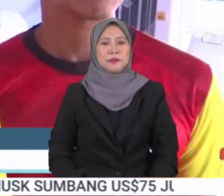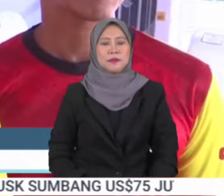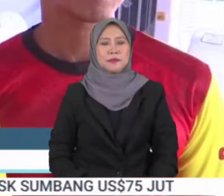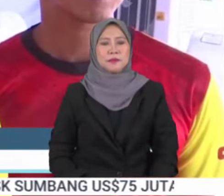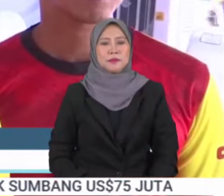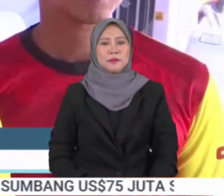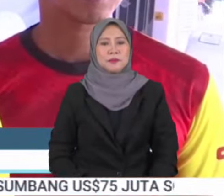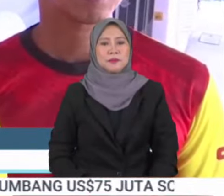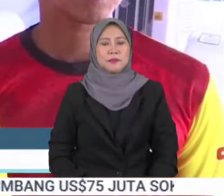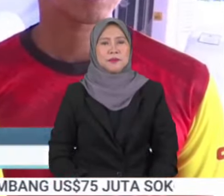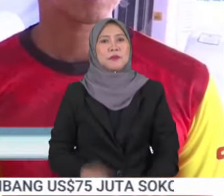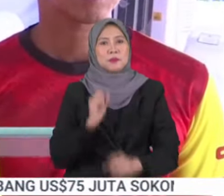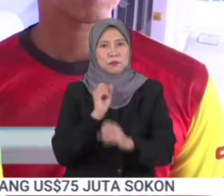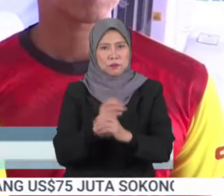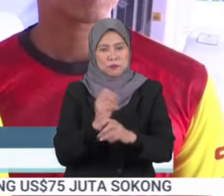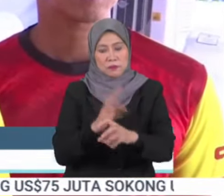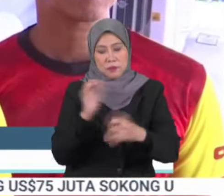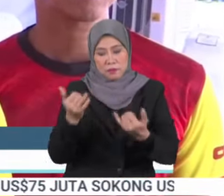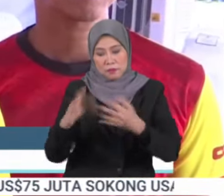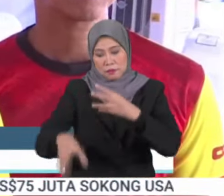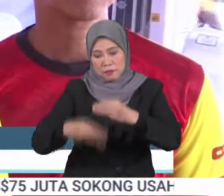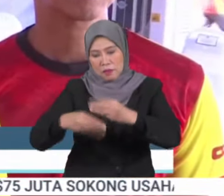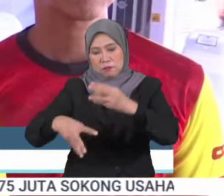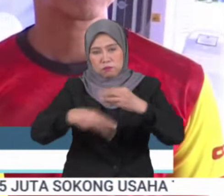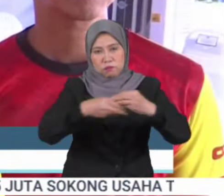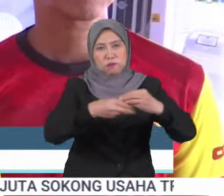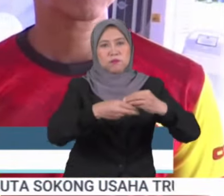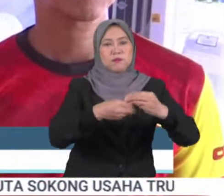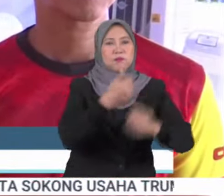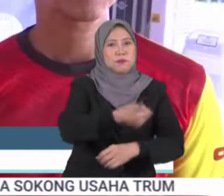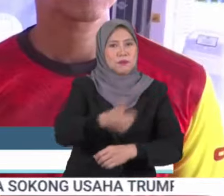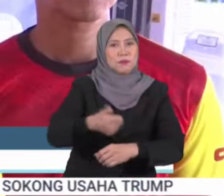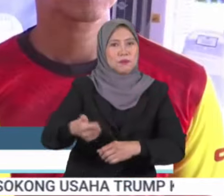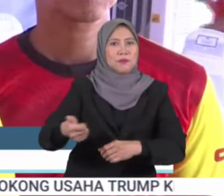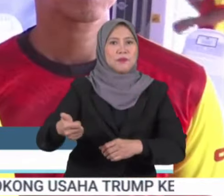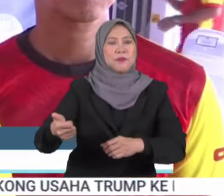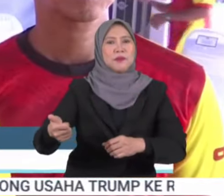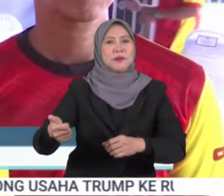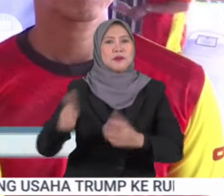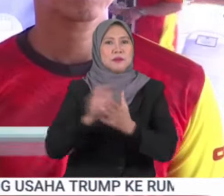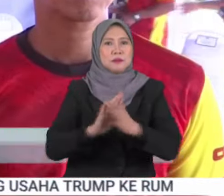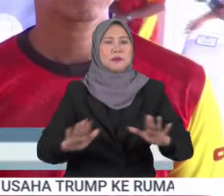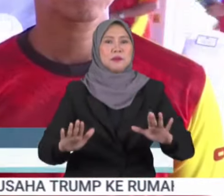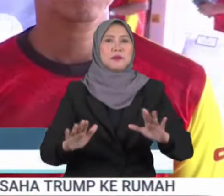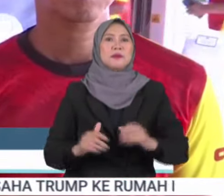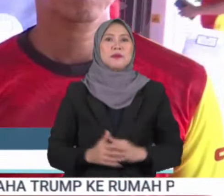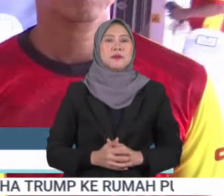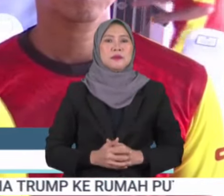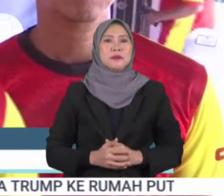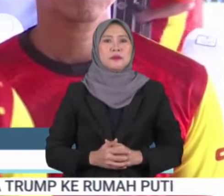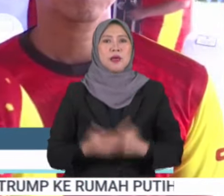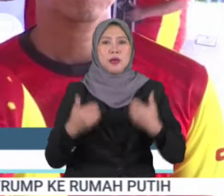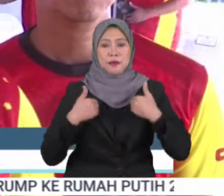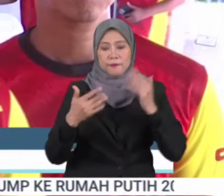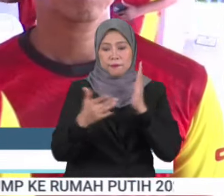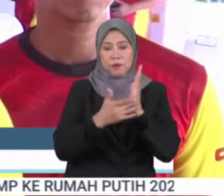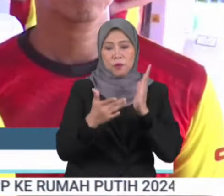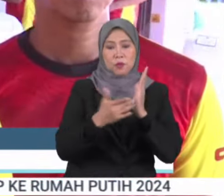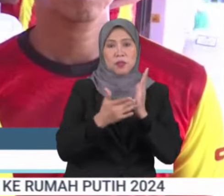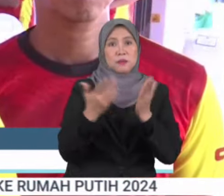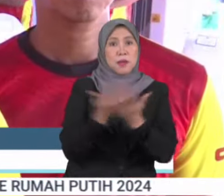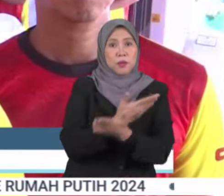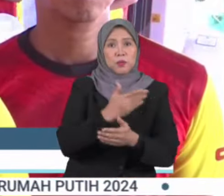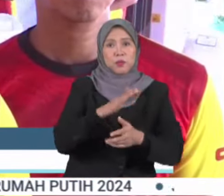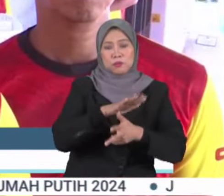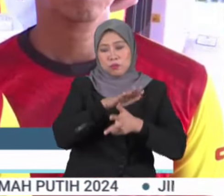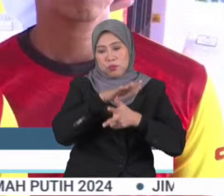Kita sedang usahakan menambah bukan sahaja remote dan juga drone. Kita ada beberapa teknologi baru yang drone